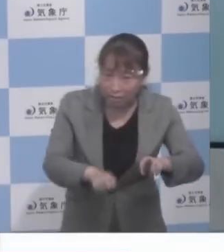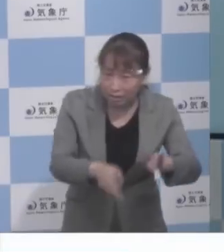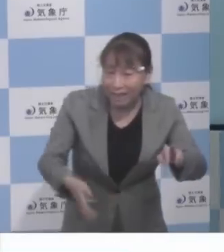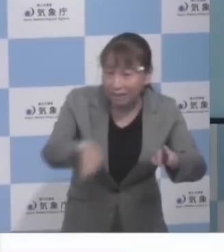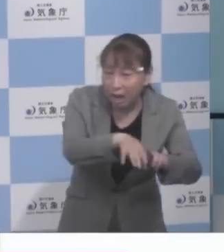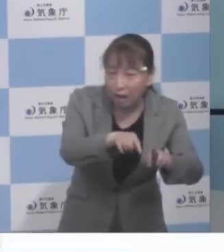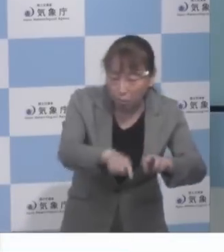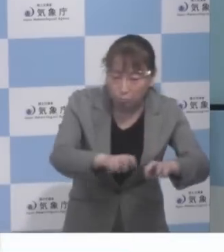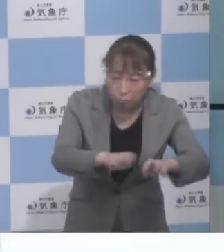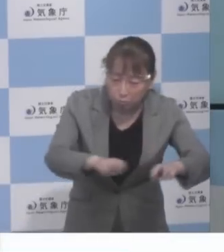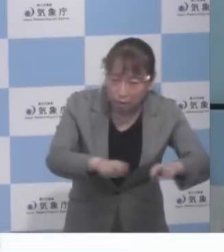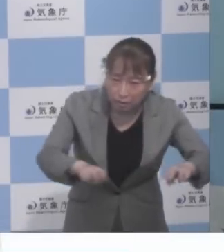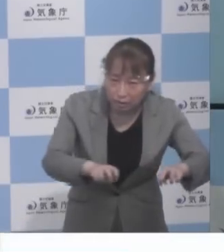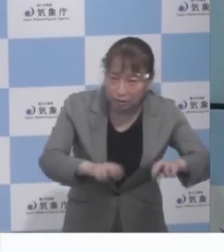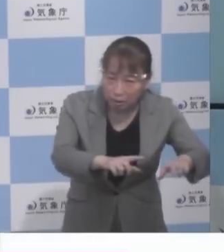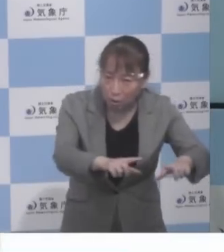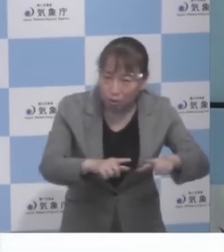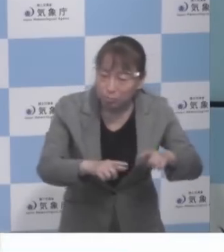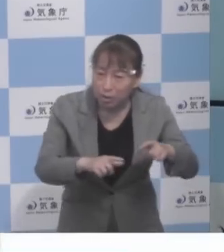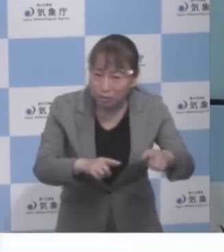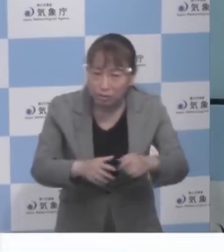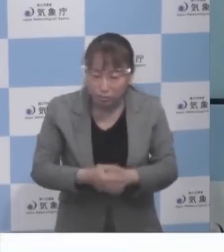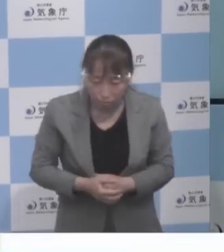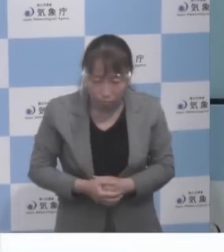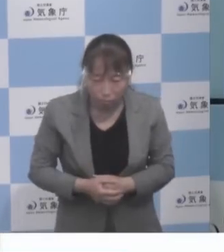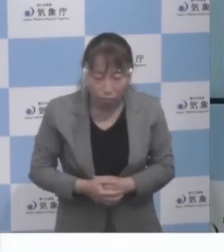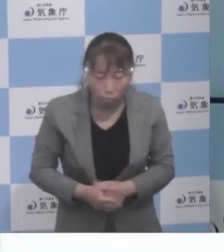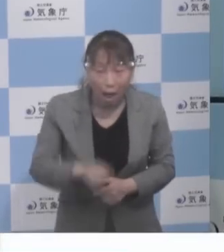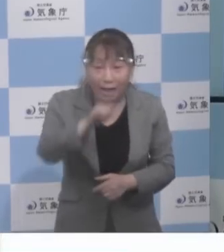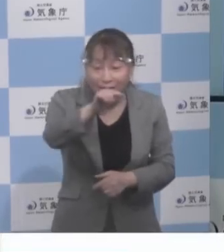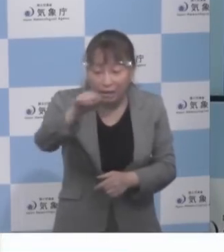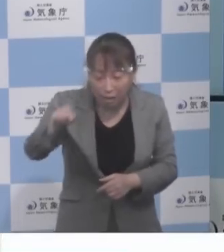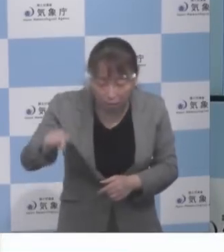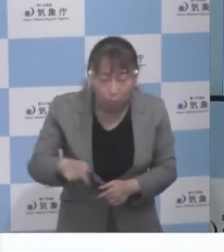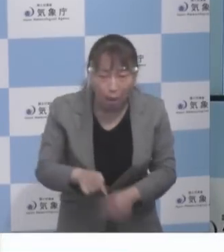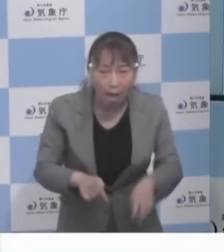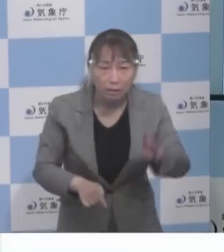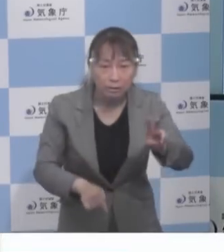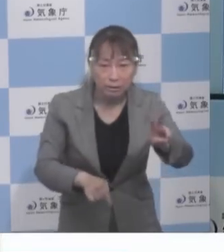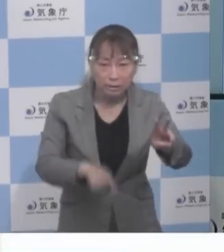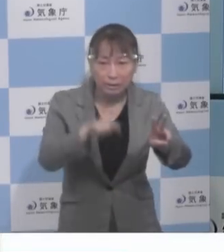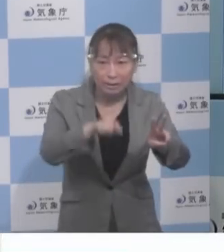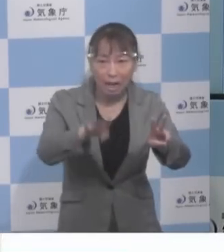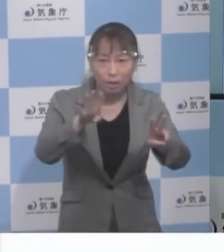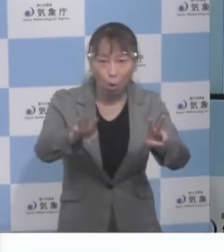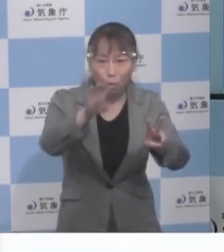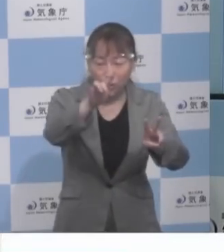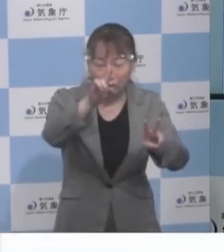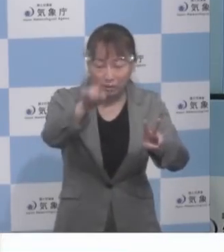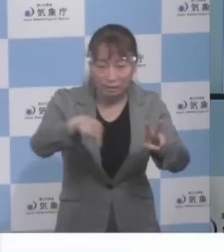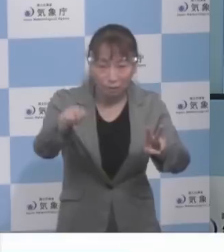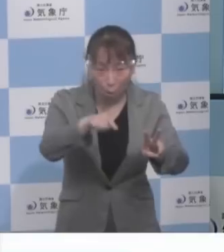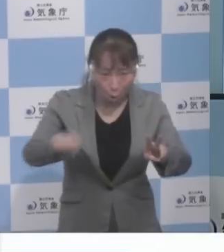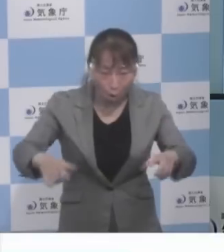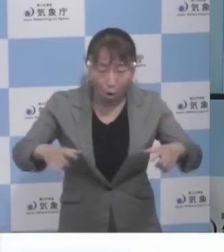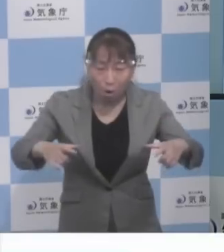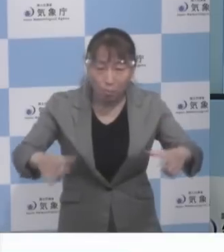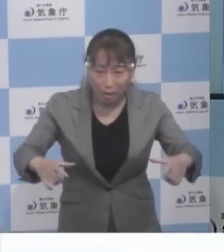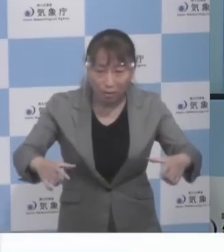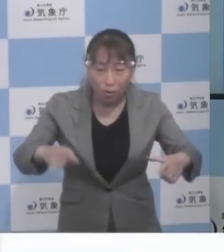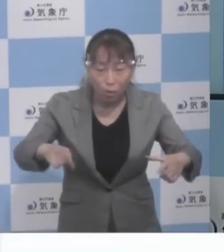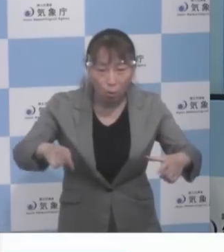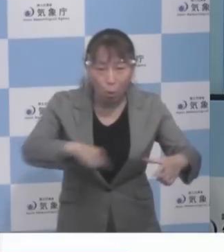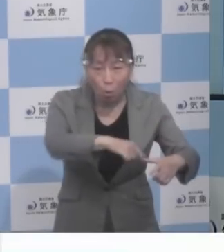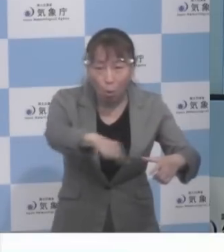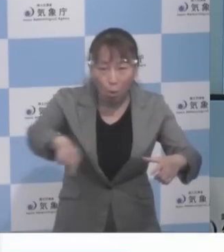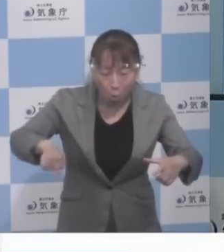そこの点々が 2.4 キロなんですけども、この 2.4 キロを超えると居住地域が有村地区とかに入